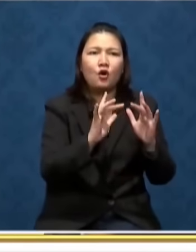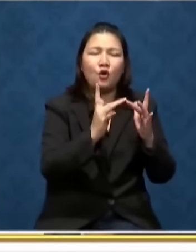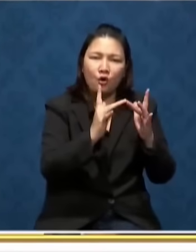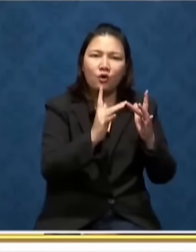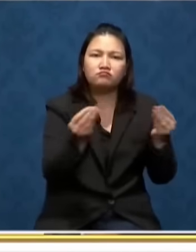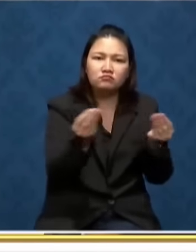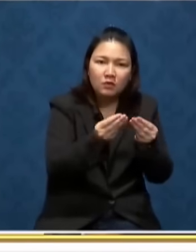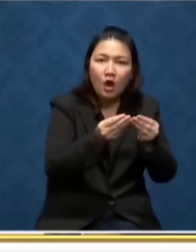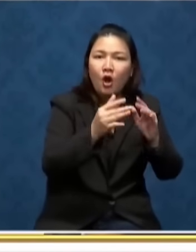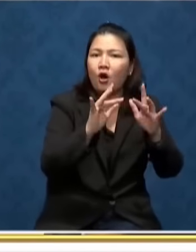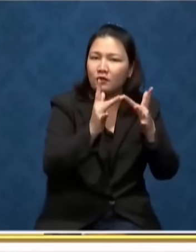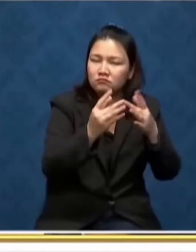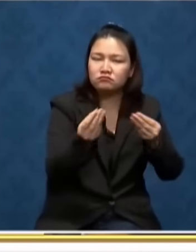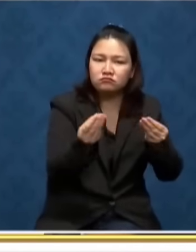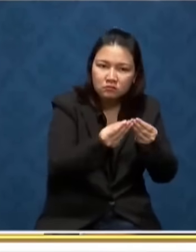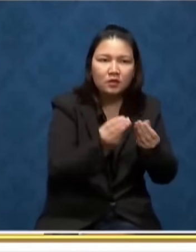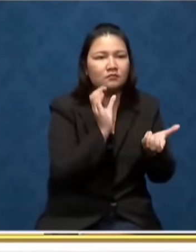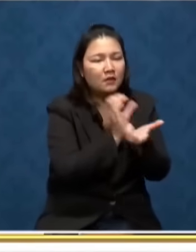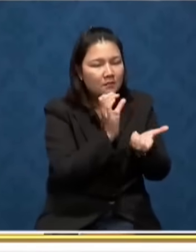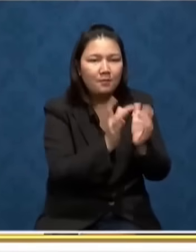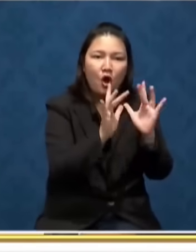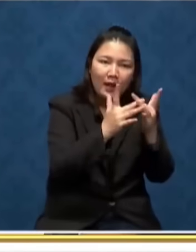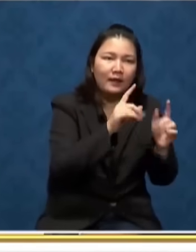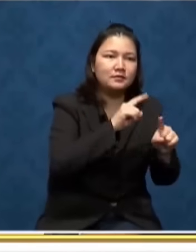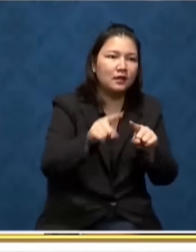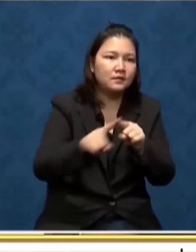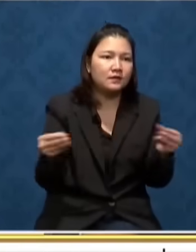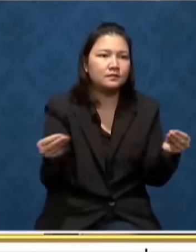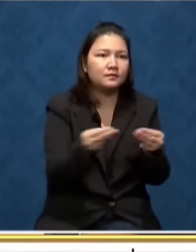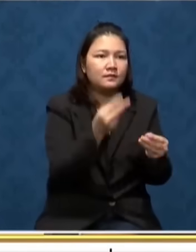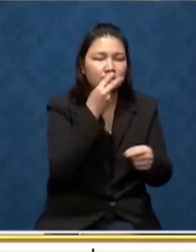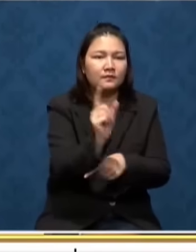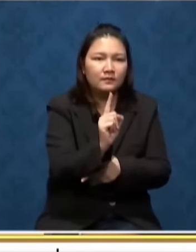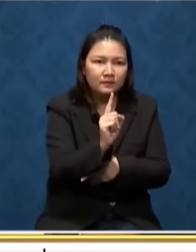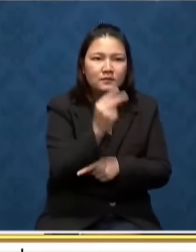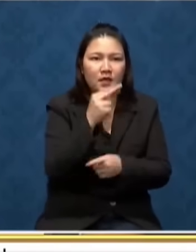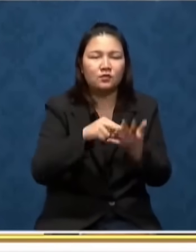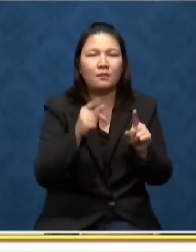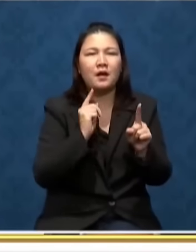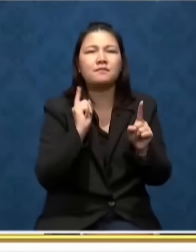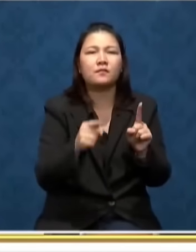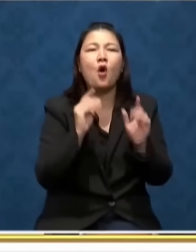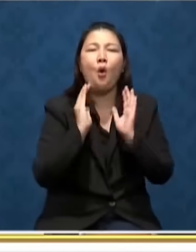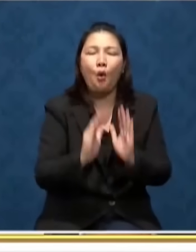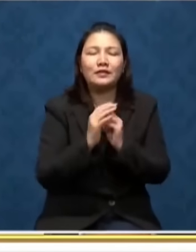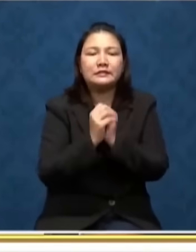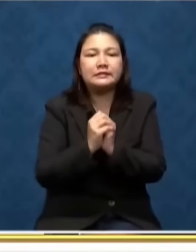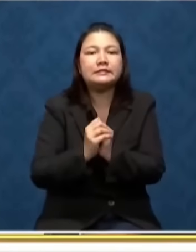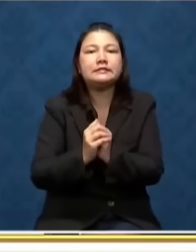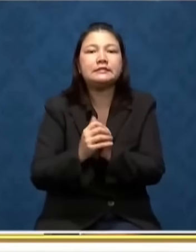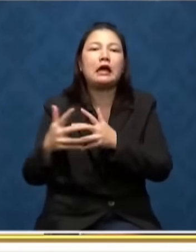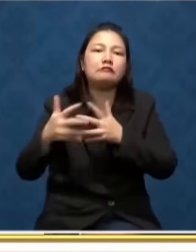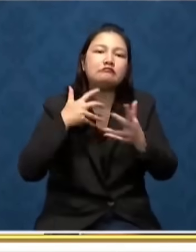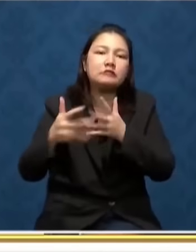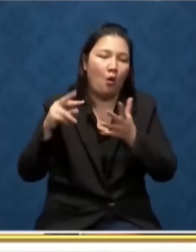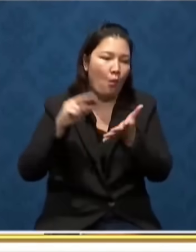รวบรวมนะฮะกลุ่มอาชญากรจีนสีเทานะฮะเอาไว้หลอกลวงผู้คนเป็นวงเงินมหาศาล